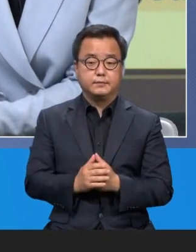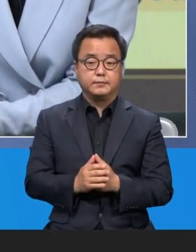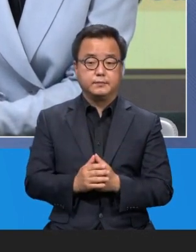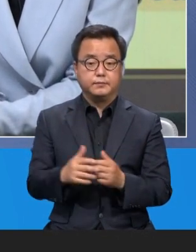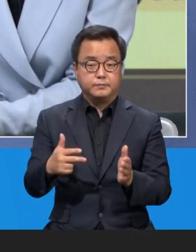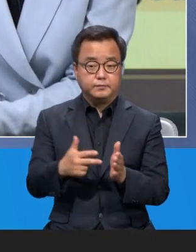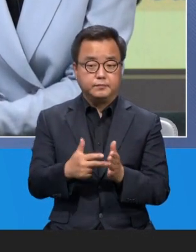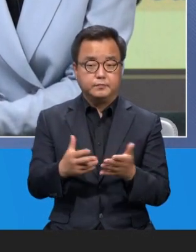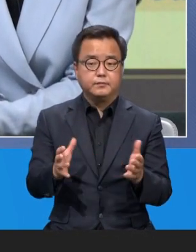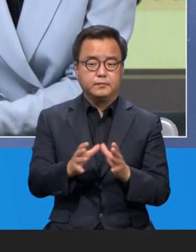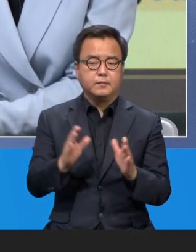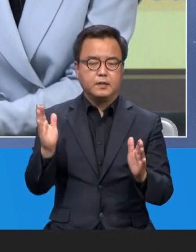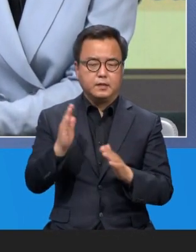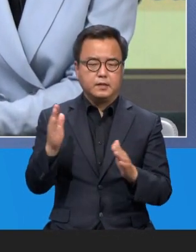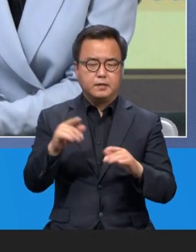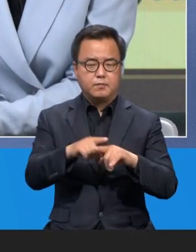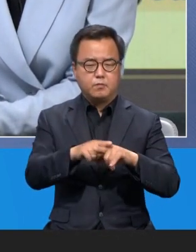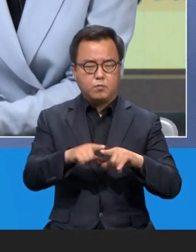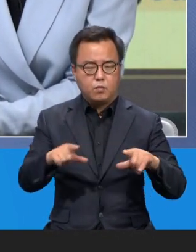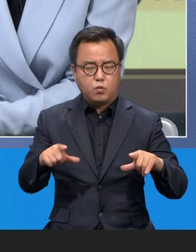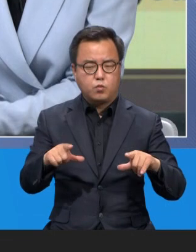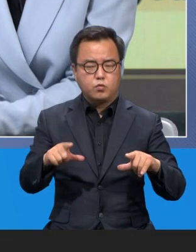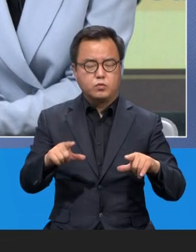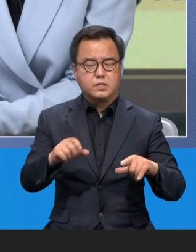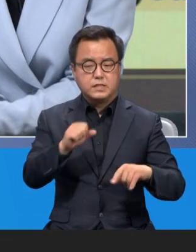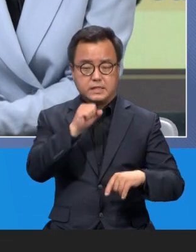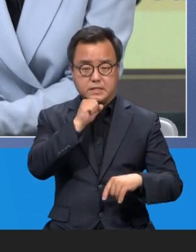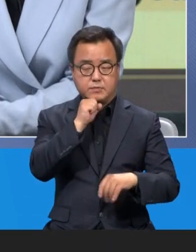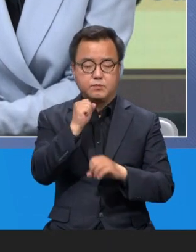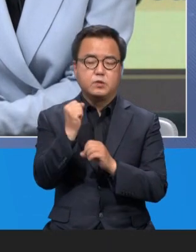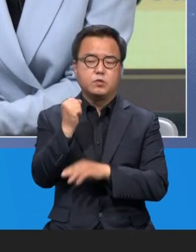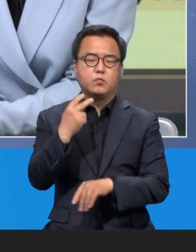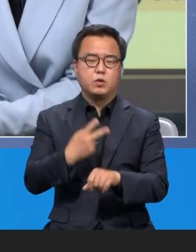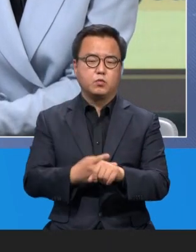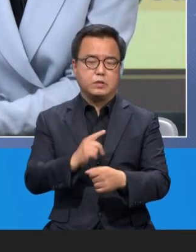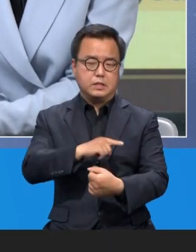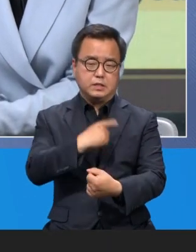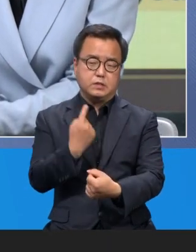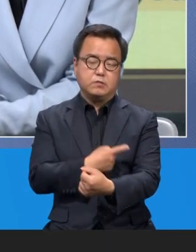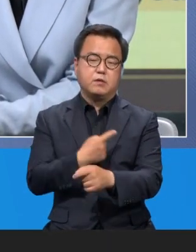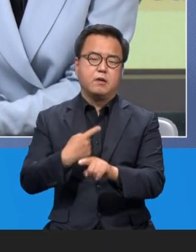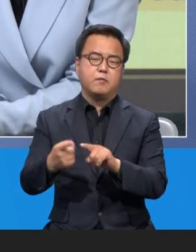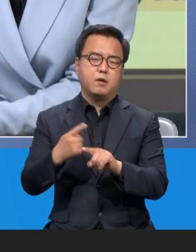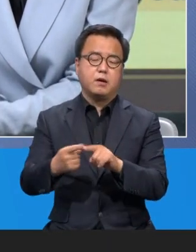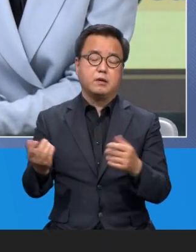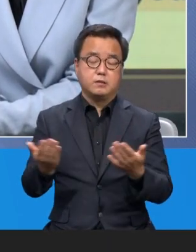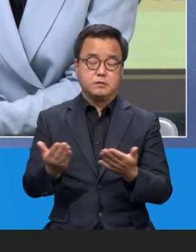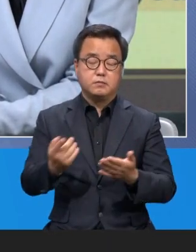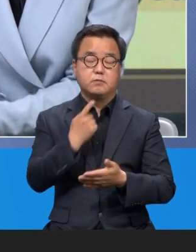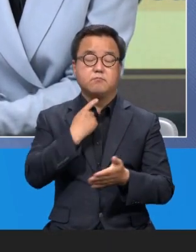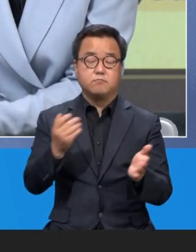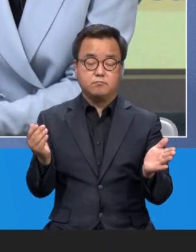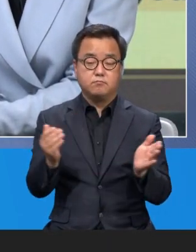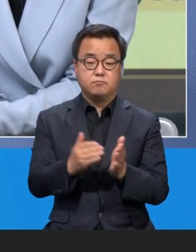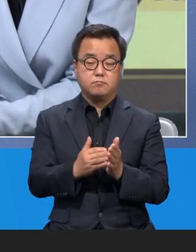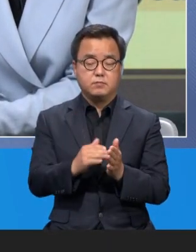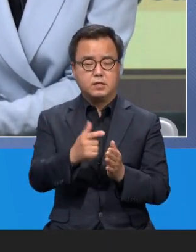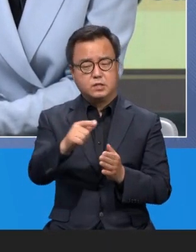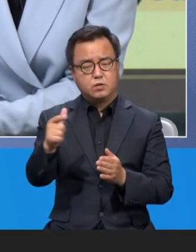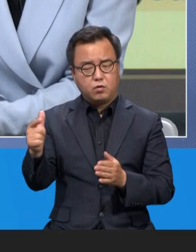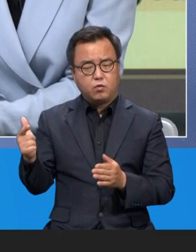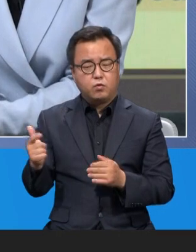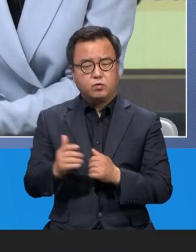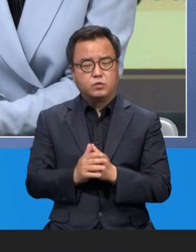학생들의 표준화 시험 성적을 바탕으로 교사의 역량 등을 평가한 시스템을 반영한 바 있는데요 이런 점들이